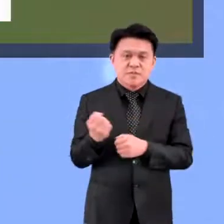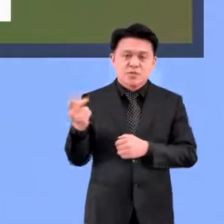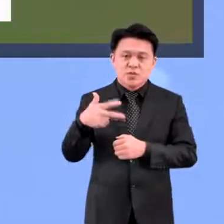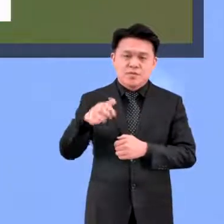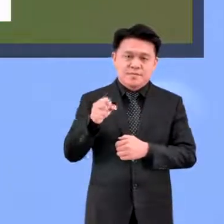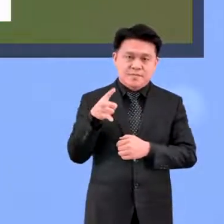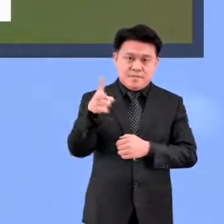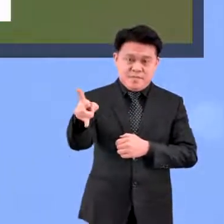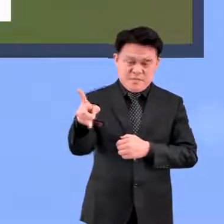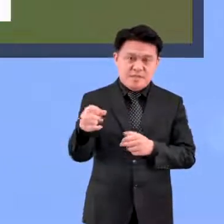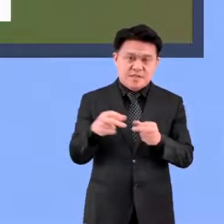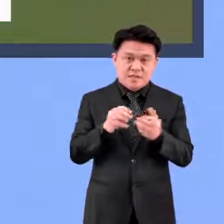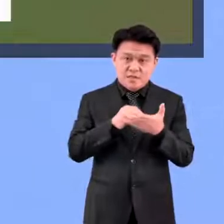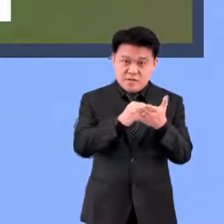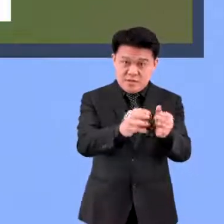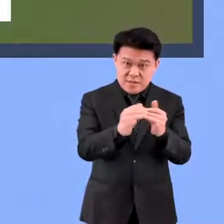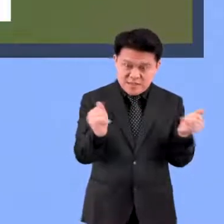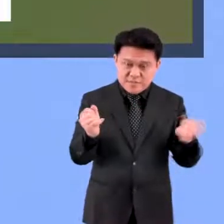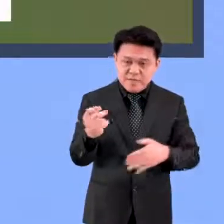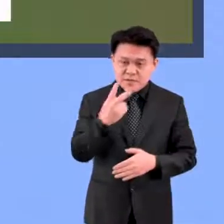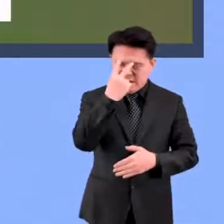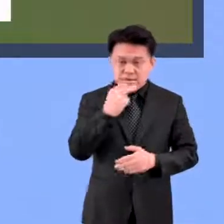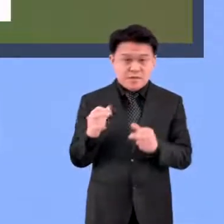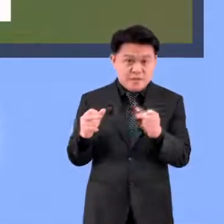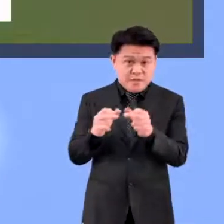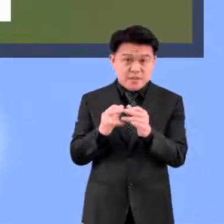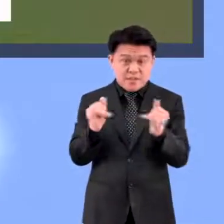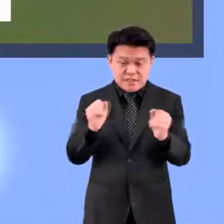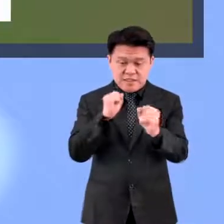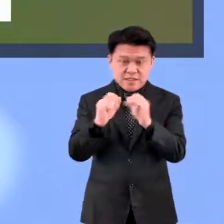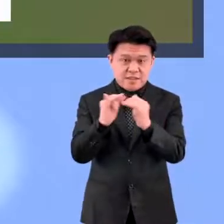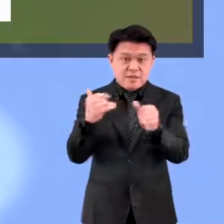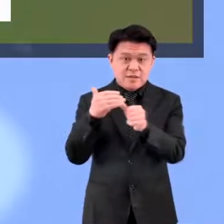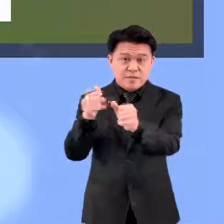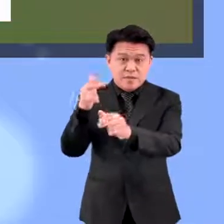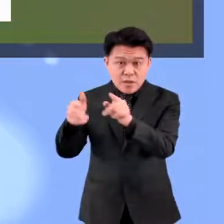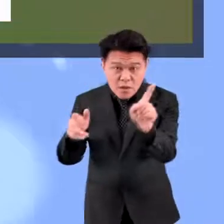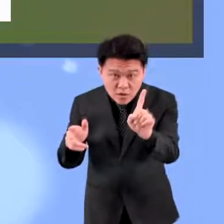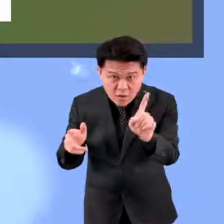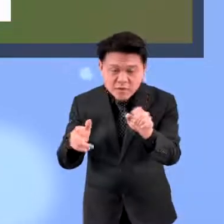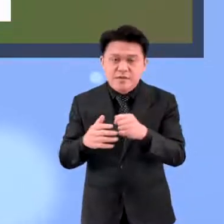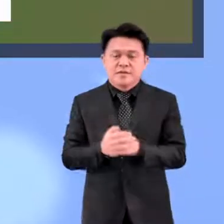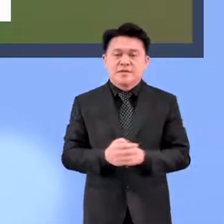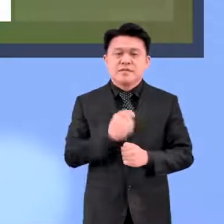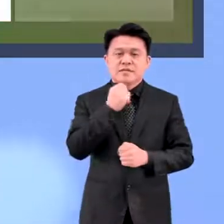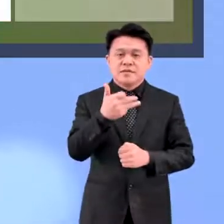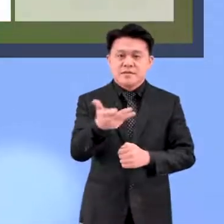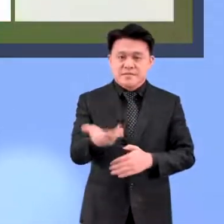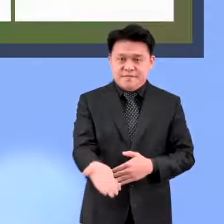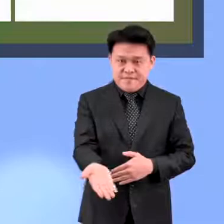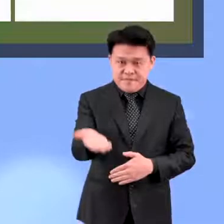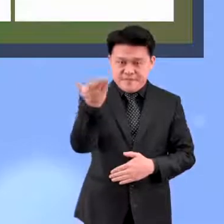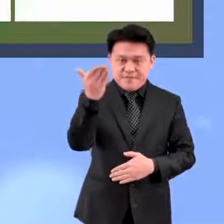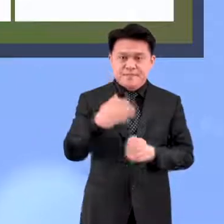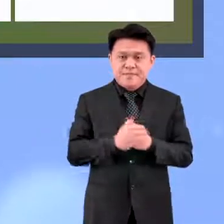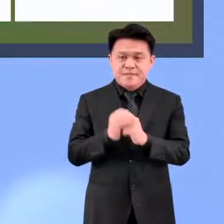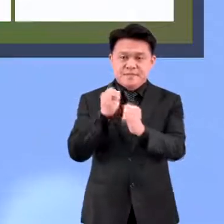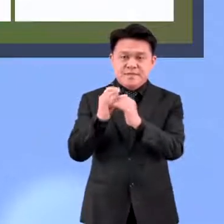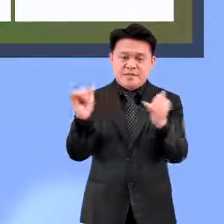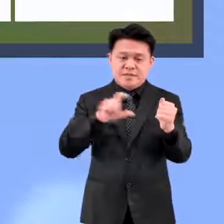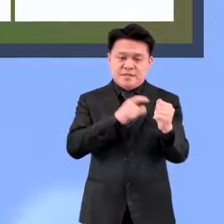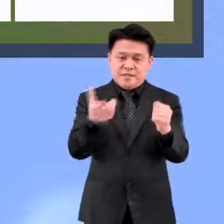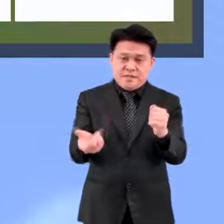및 자폐성 등록장애인, 시각장애인 안마사 파견 사업은 만 18세